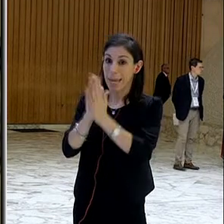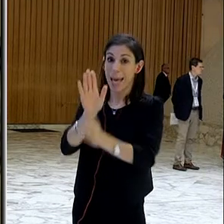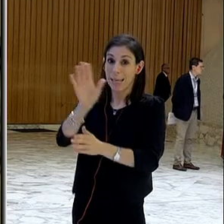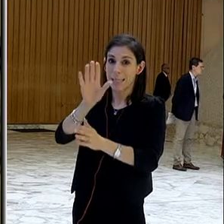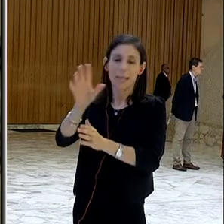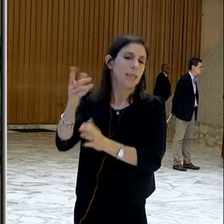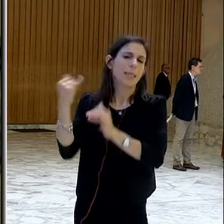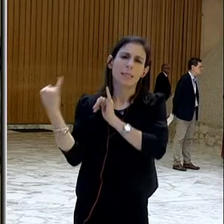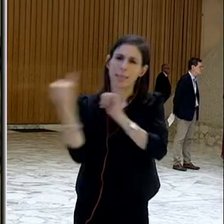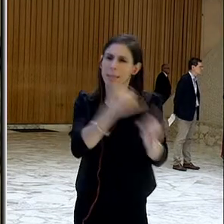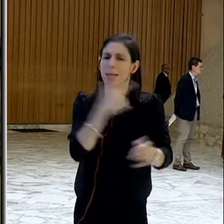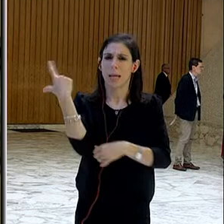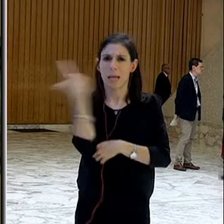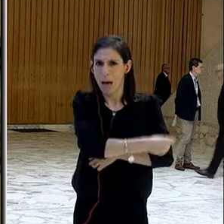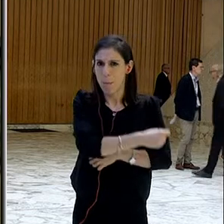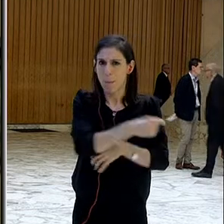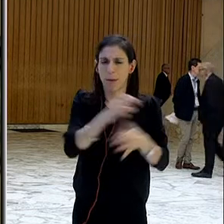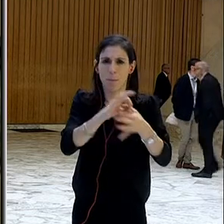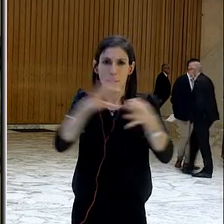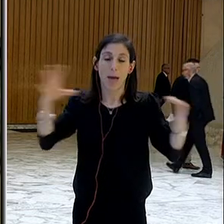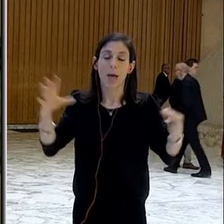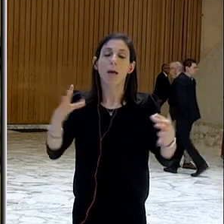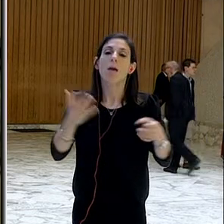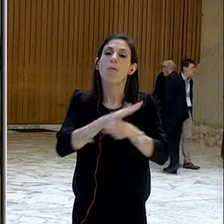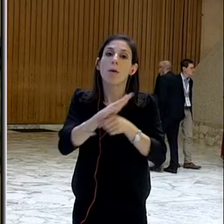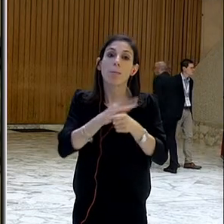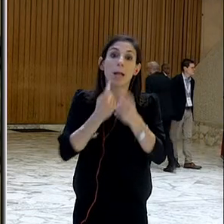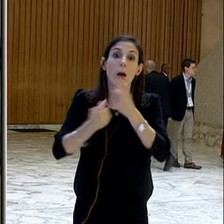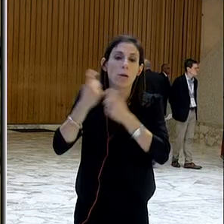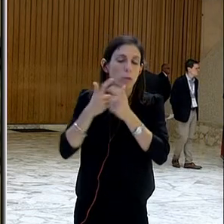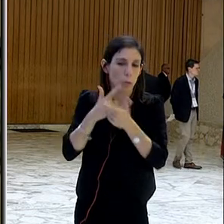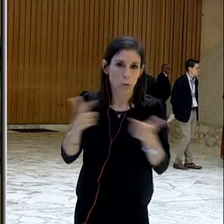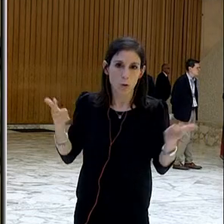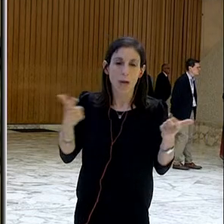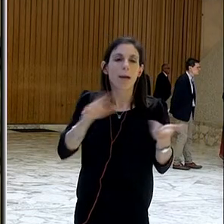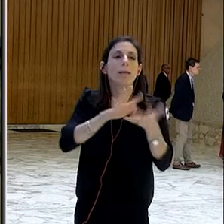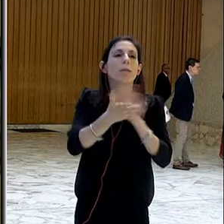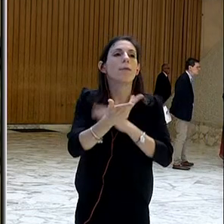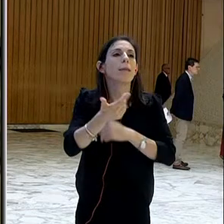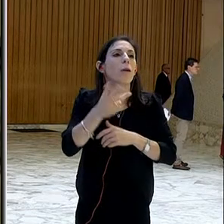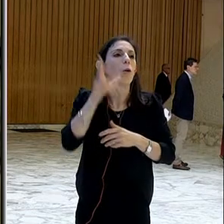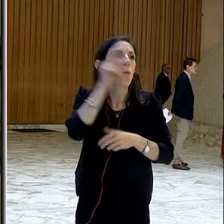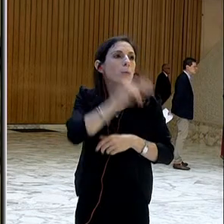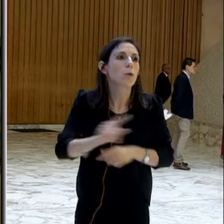et famille d'origine, des inconnus dans un monde individualiste et froid avec tout